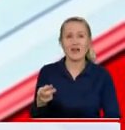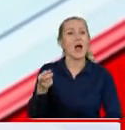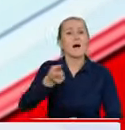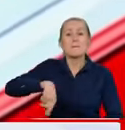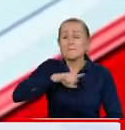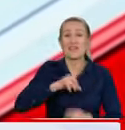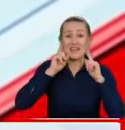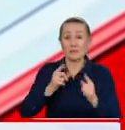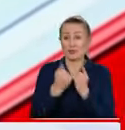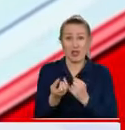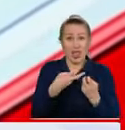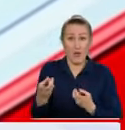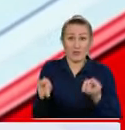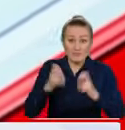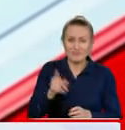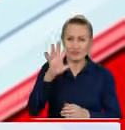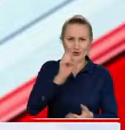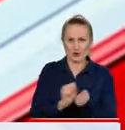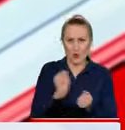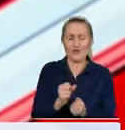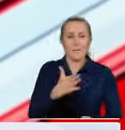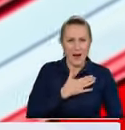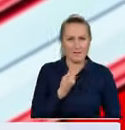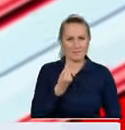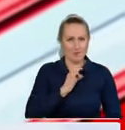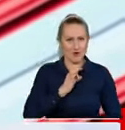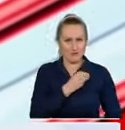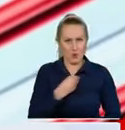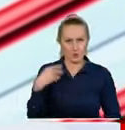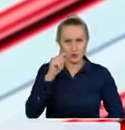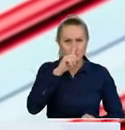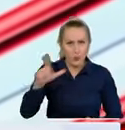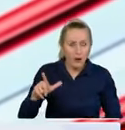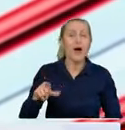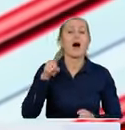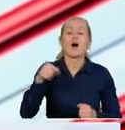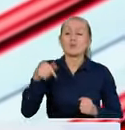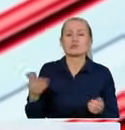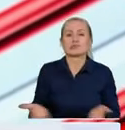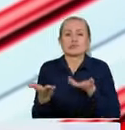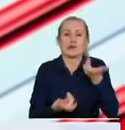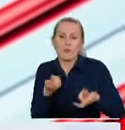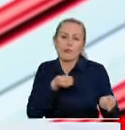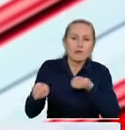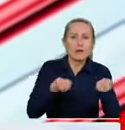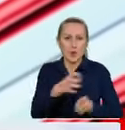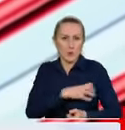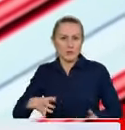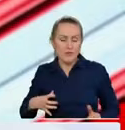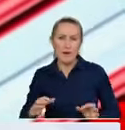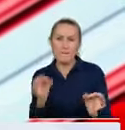euro szkodziła. Mamy polską złotówkę i należy tak stymulować gospodarkę, aby opłacało